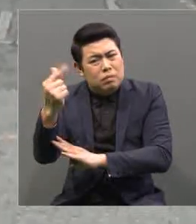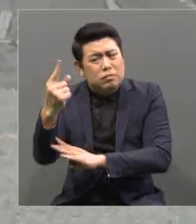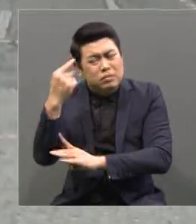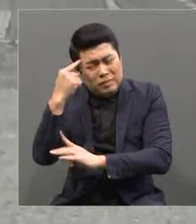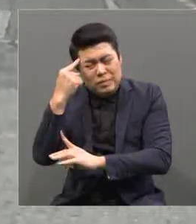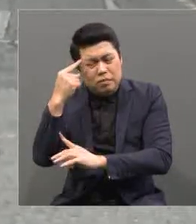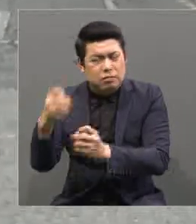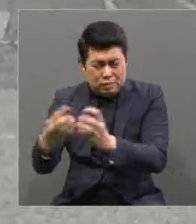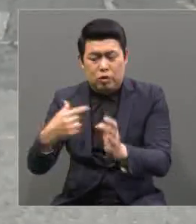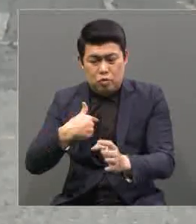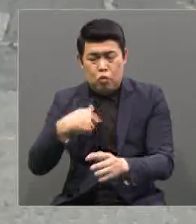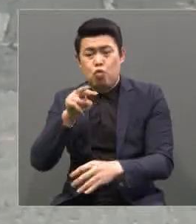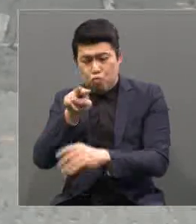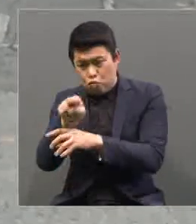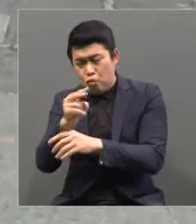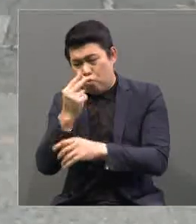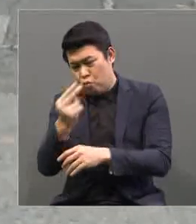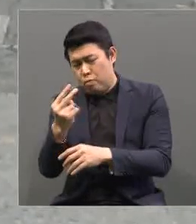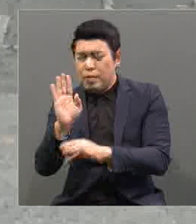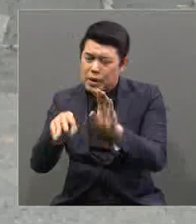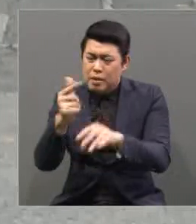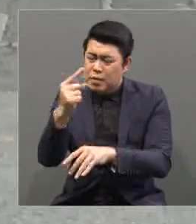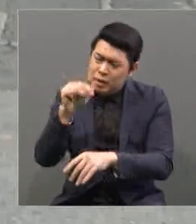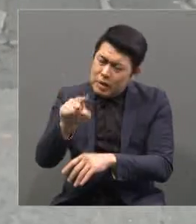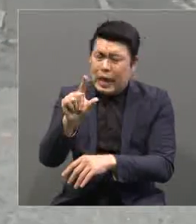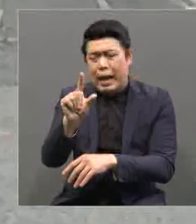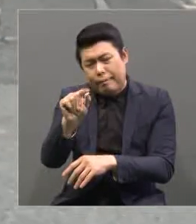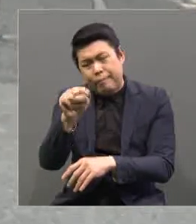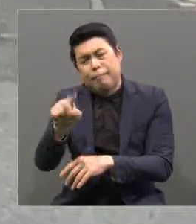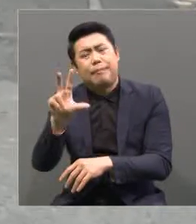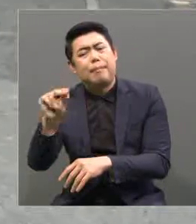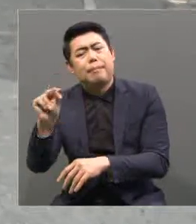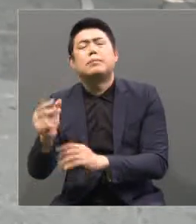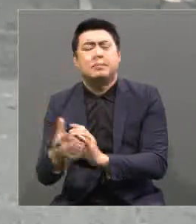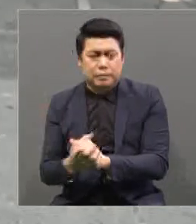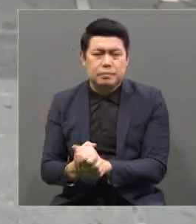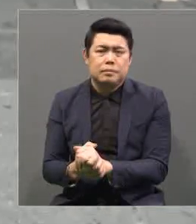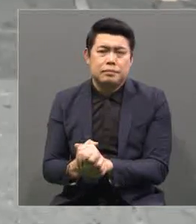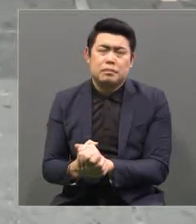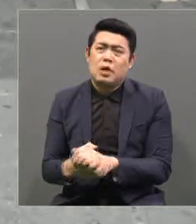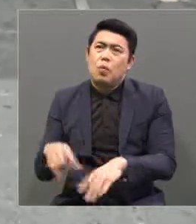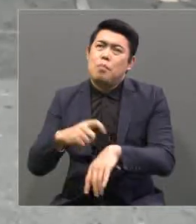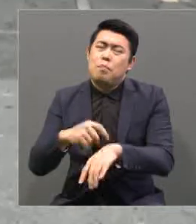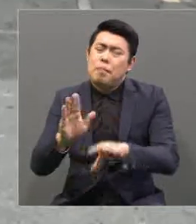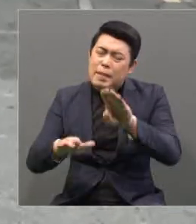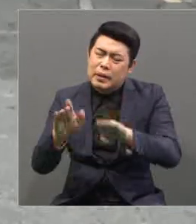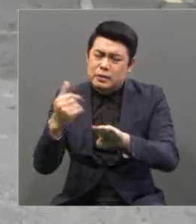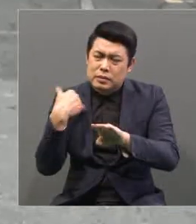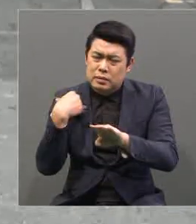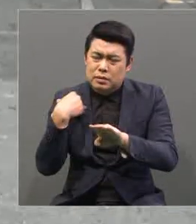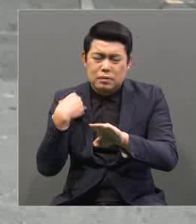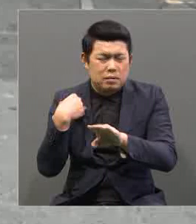ใจตัวเล็กที่ผมอยู่ในเหตุการณ์มันประมาณ11 โมง 20ถึง11 โมง 30นะครับ แล้วก็ใช้เวลาประมาณ